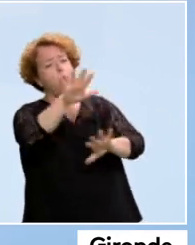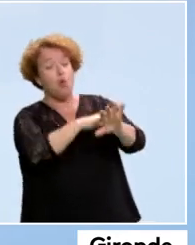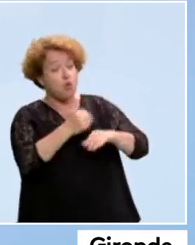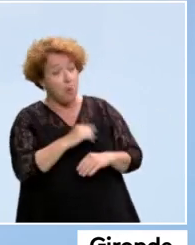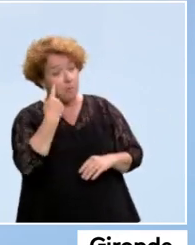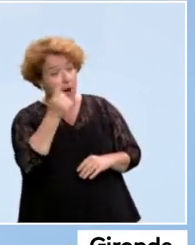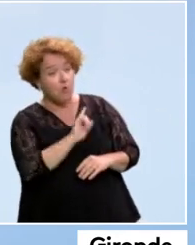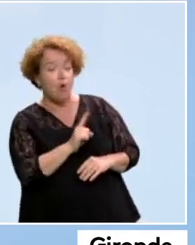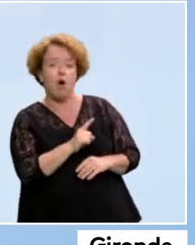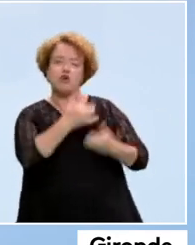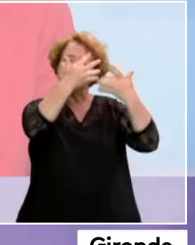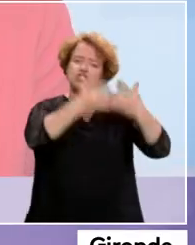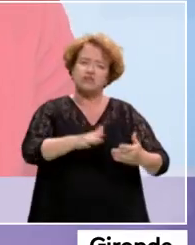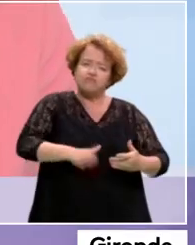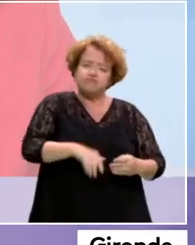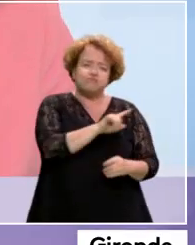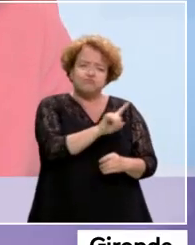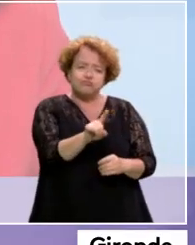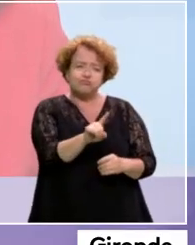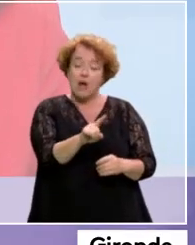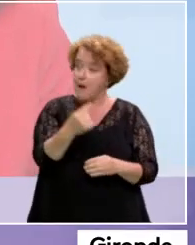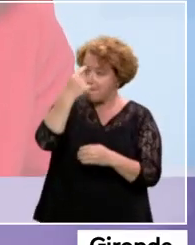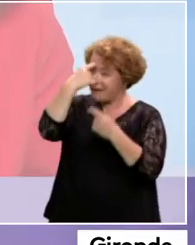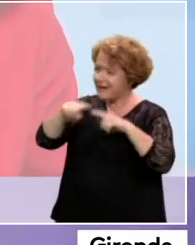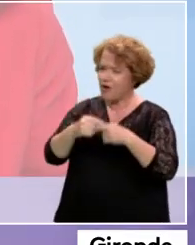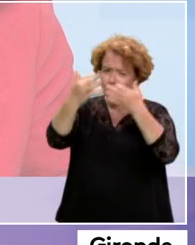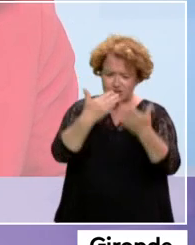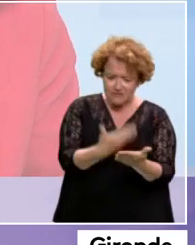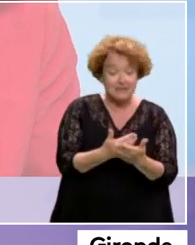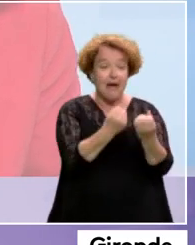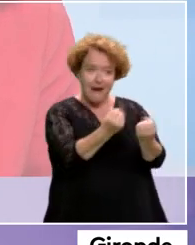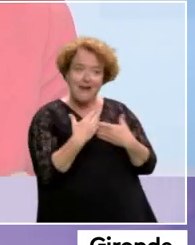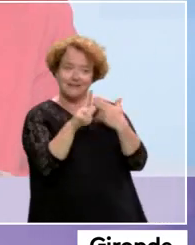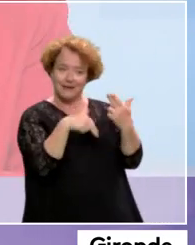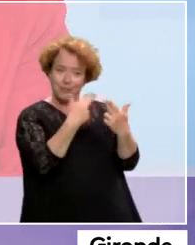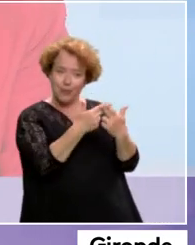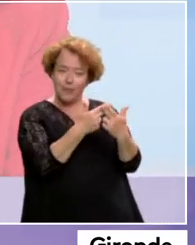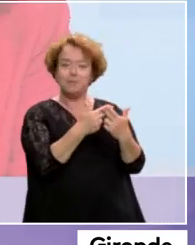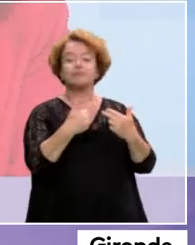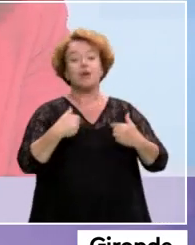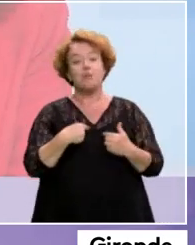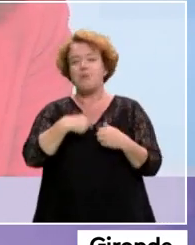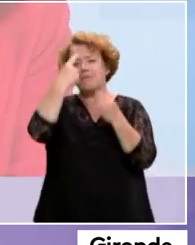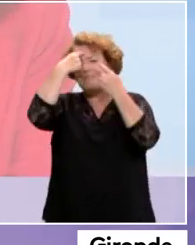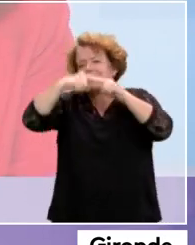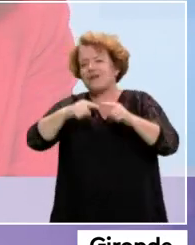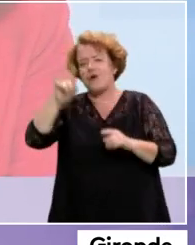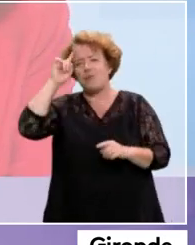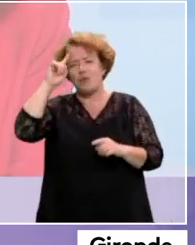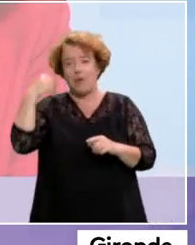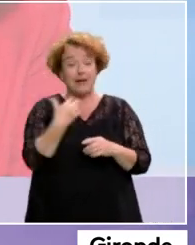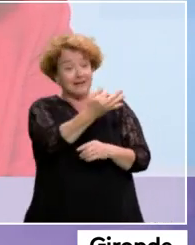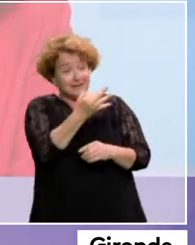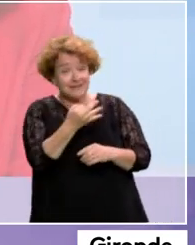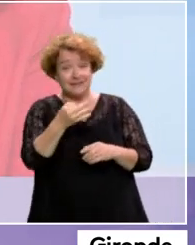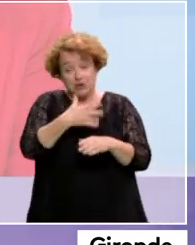et vous maîtrisez le sujet ce que je conteste c'est le chiffre laissez-moi parler ce que je conteste c'est que ça fait ce que vous dites ça fait cinq ans qu'on